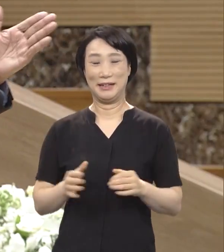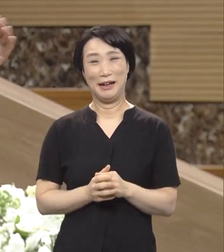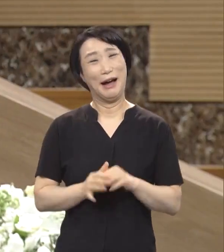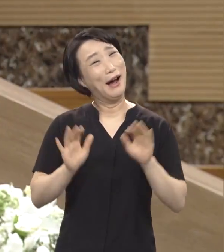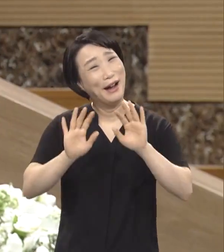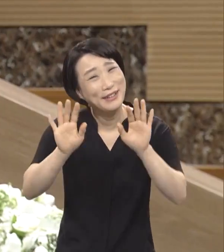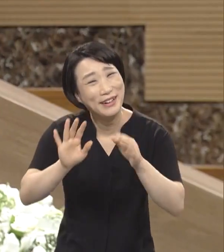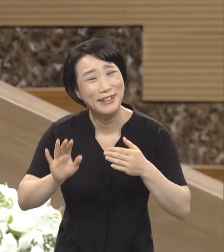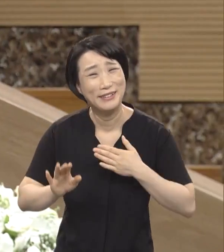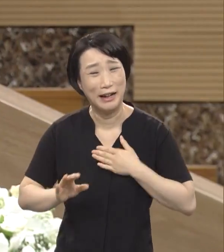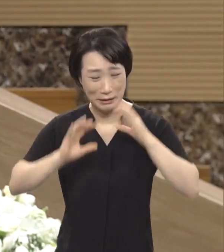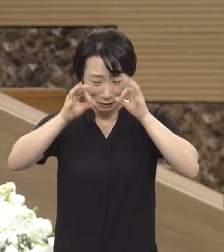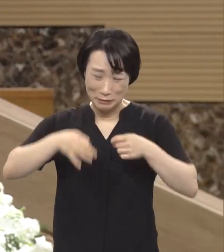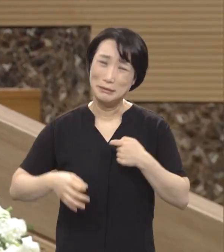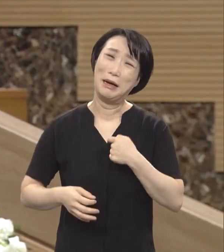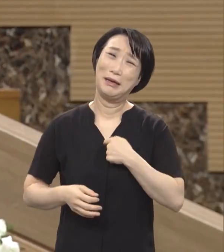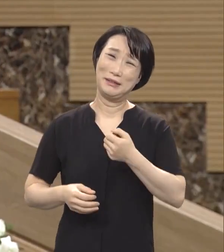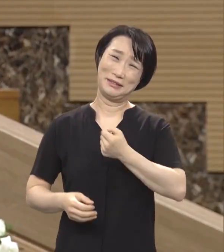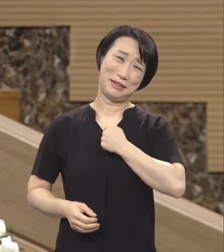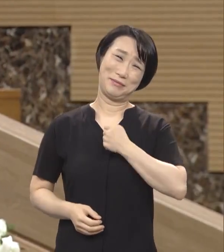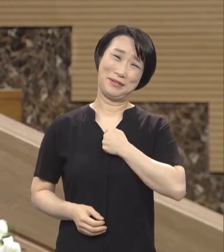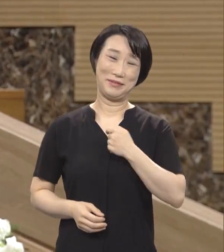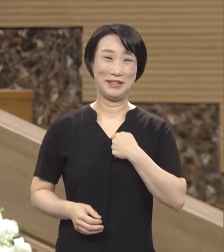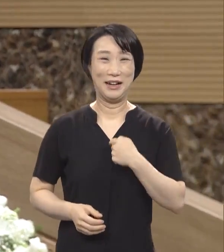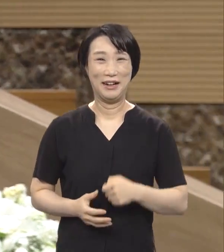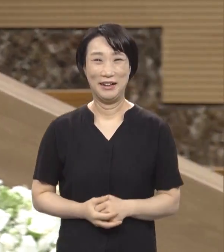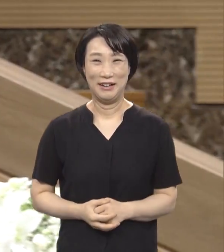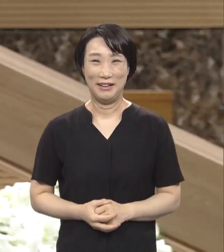실상 내가 답답한 사람인데